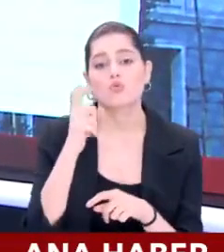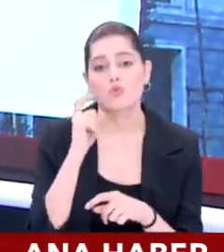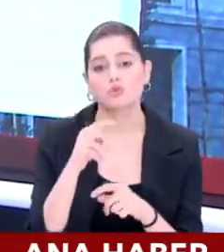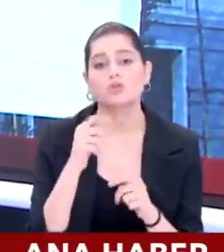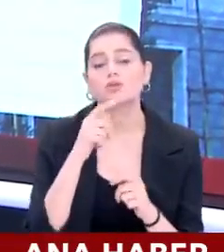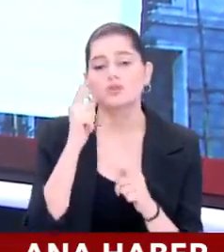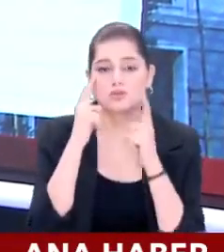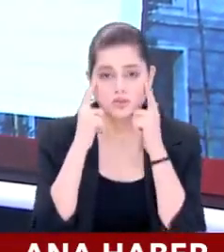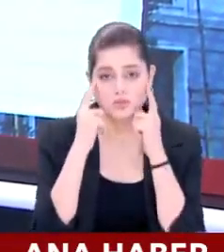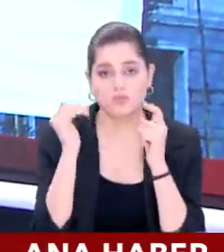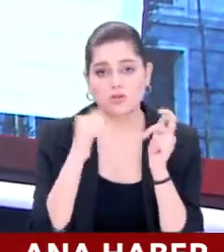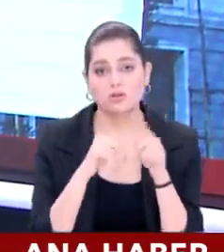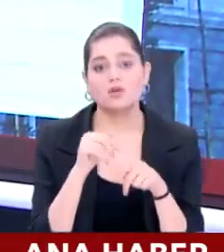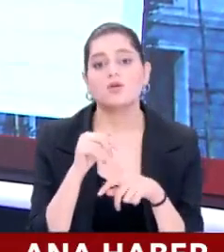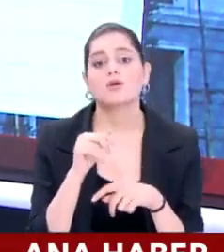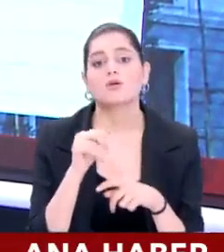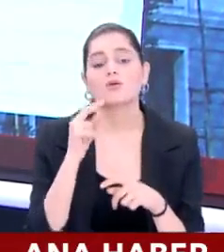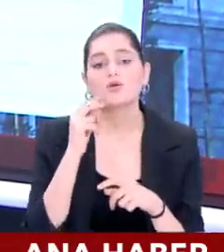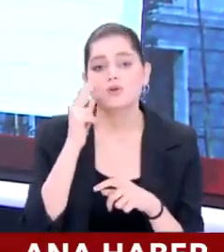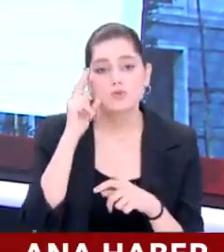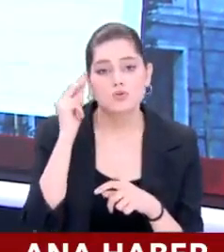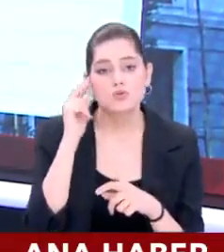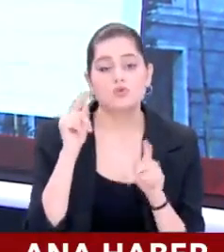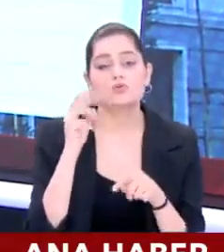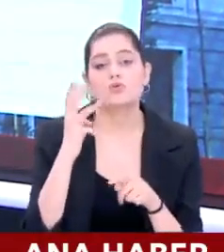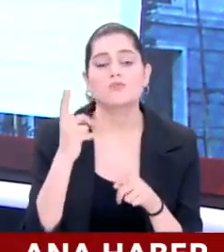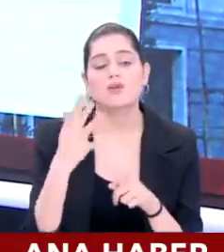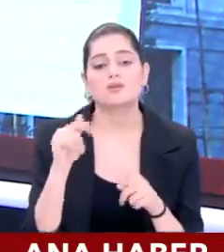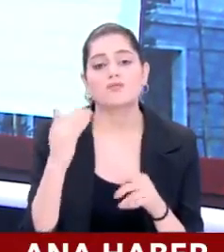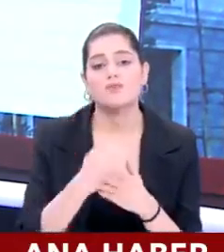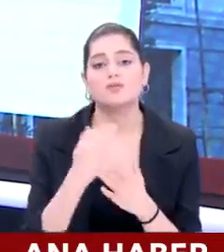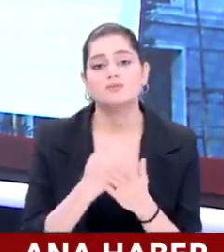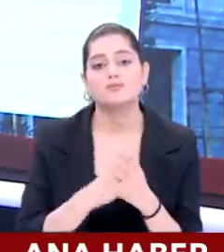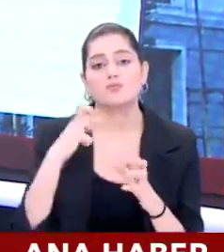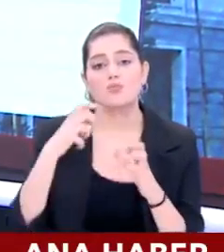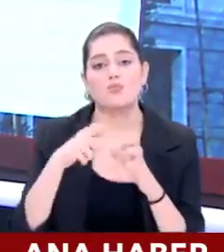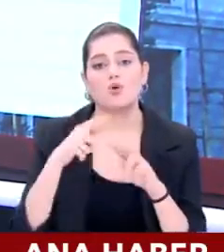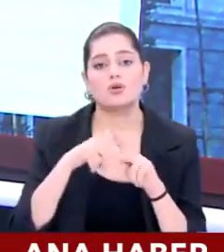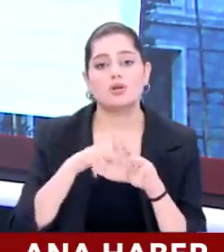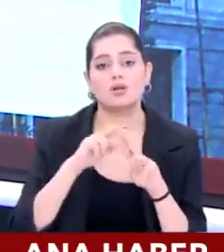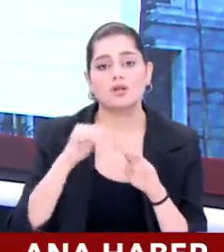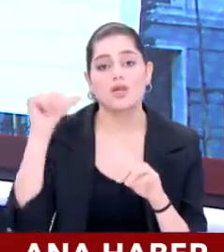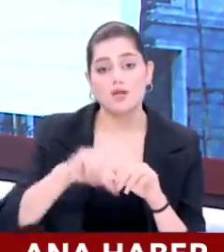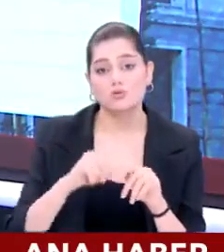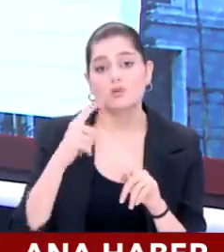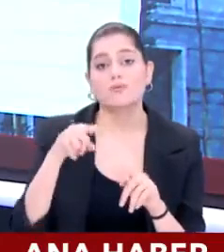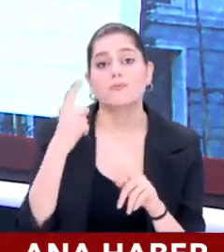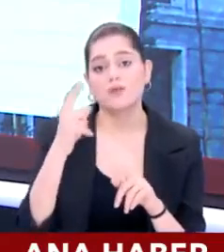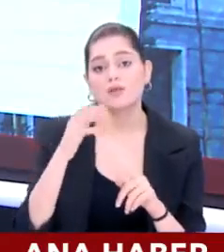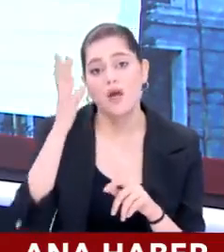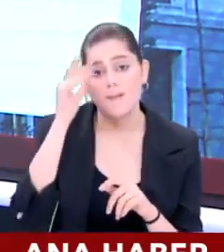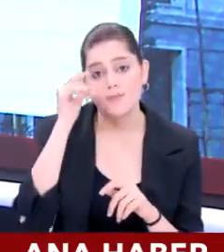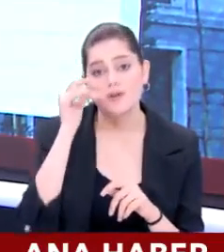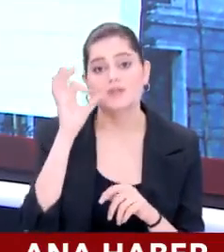Japonya %3.9 Yunanistan 3.7 vs en altta Portekiz var 1,3 Amerika Birleşik